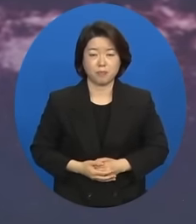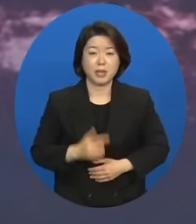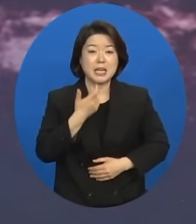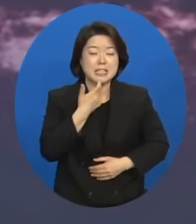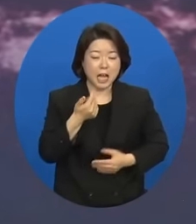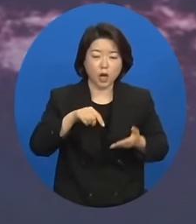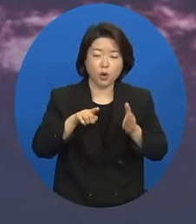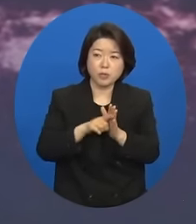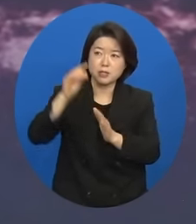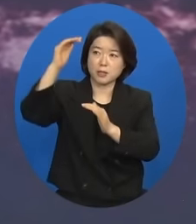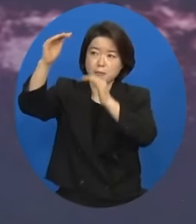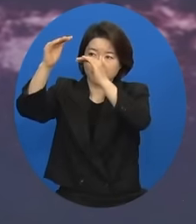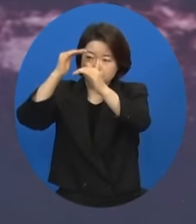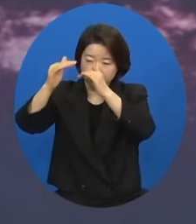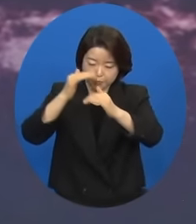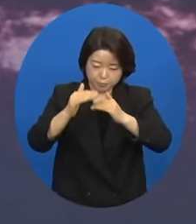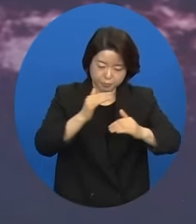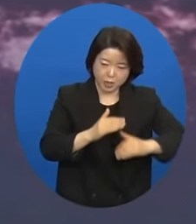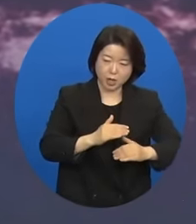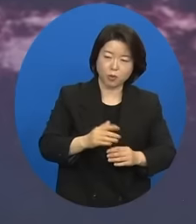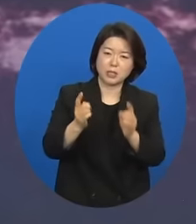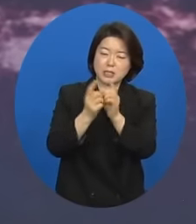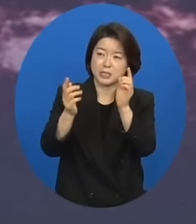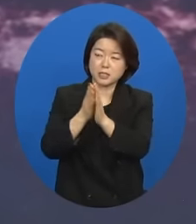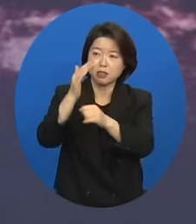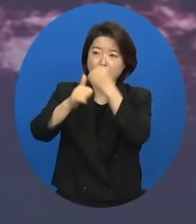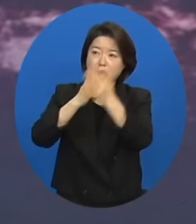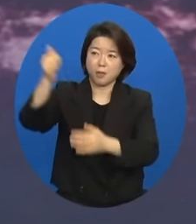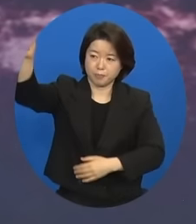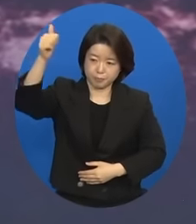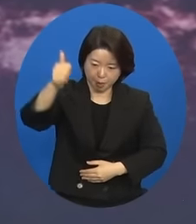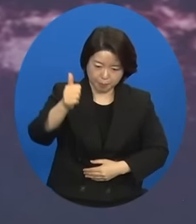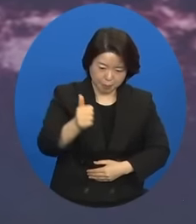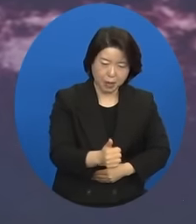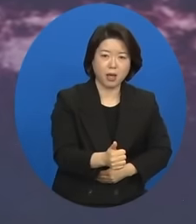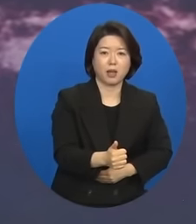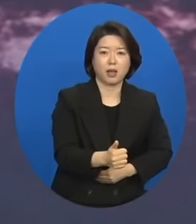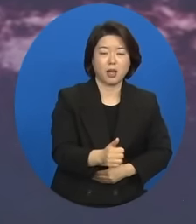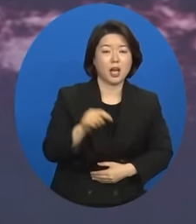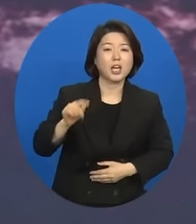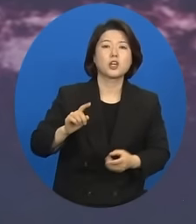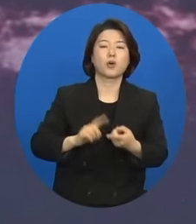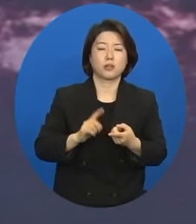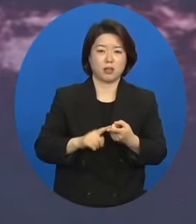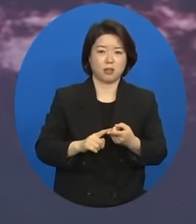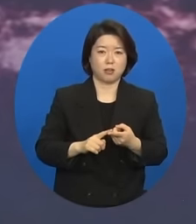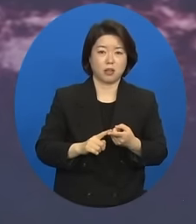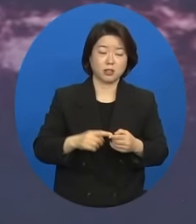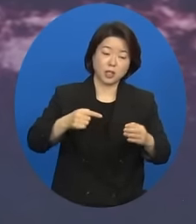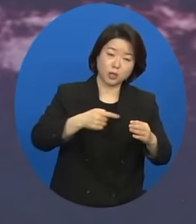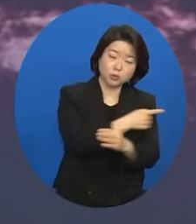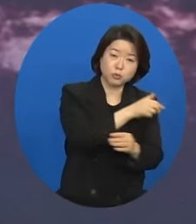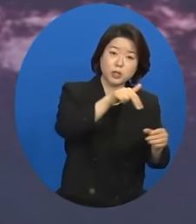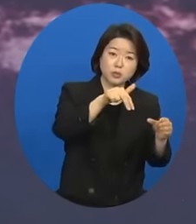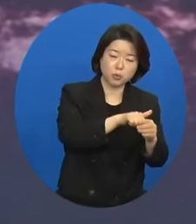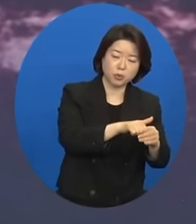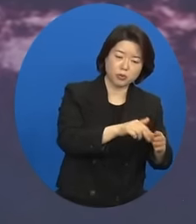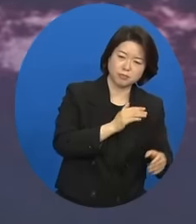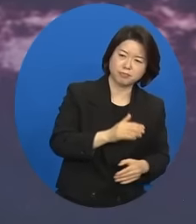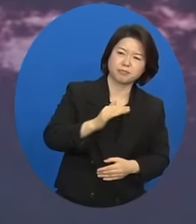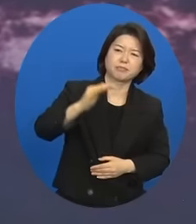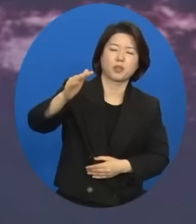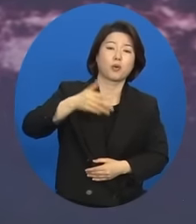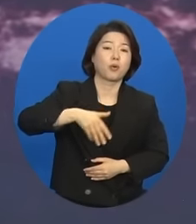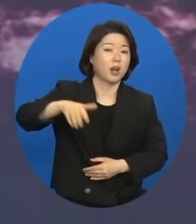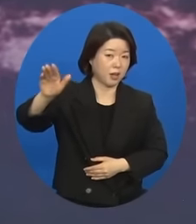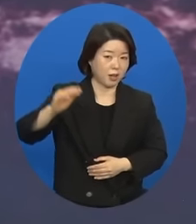거예 계단을 만드시고 친의 하나님께서 내려오시다 것이죠 그거를 말하고 있는 겁니다 종교는 올라가는 거예요 그래서 바벨탑